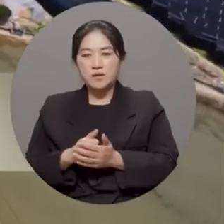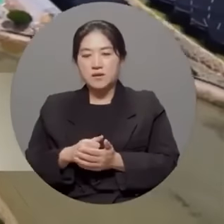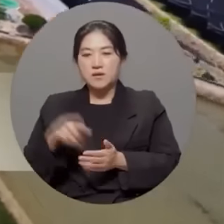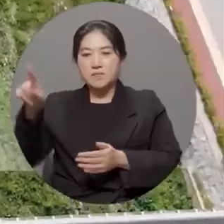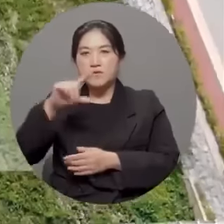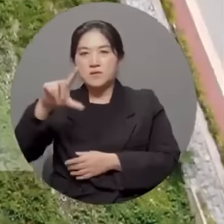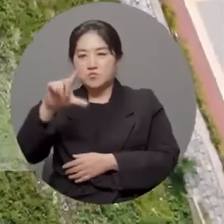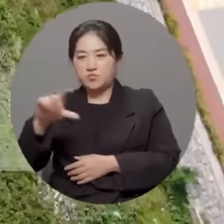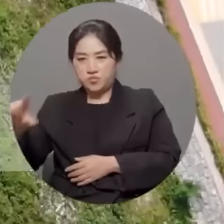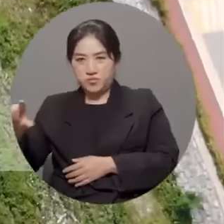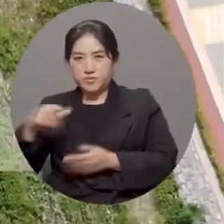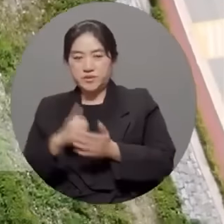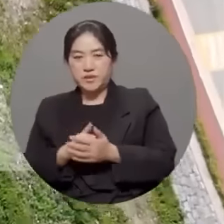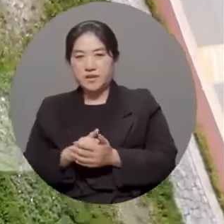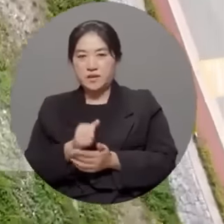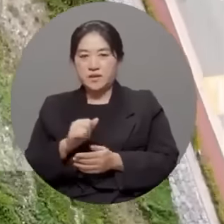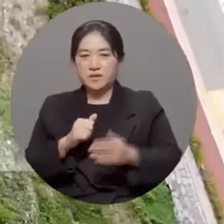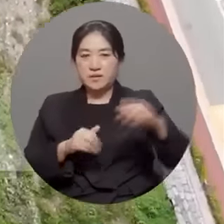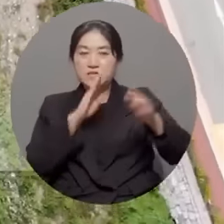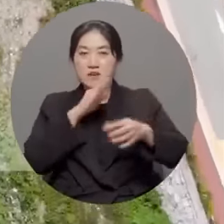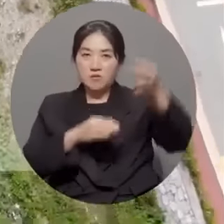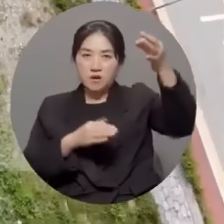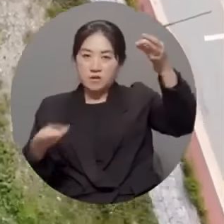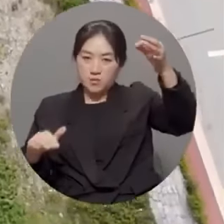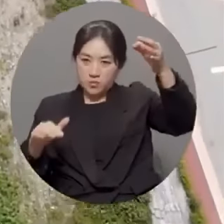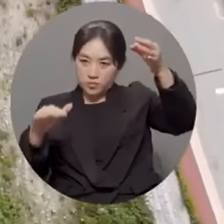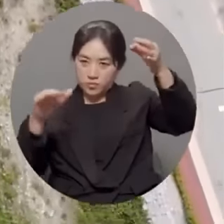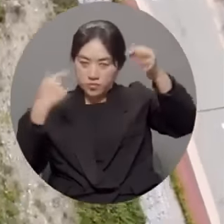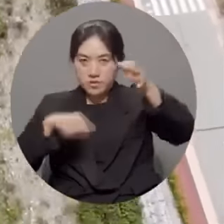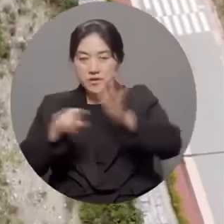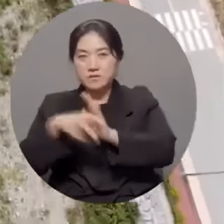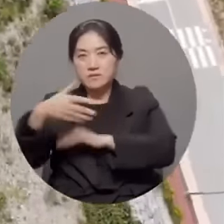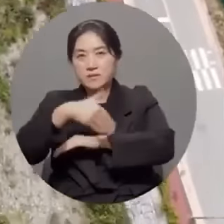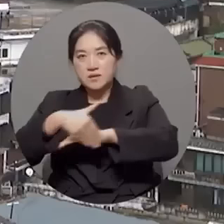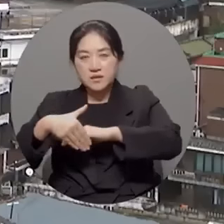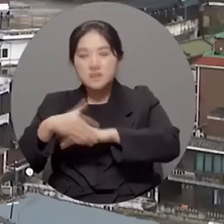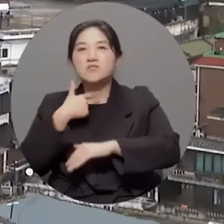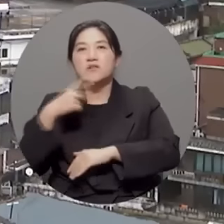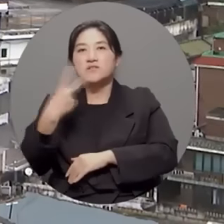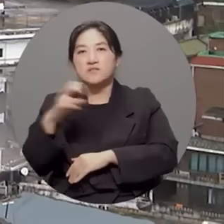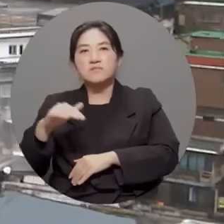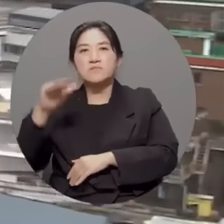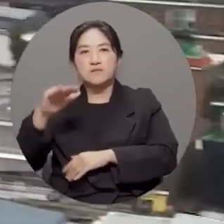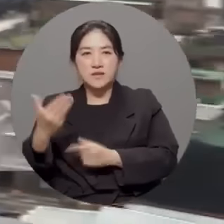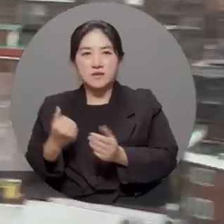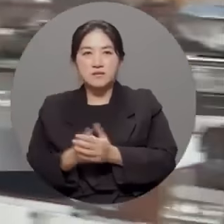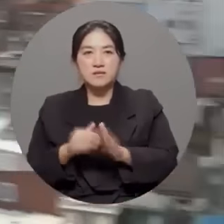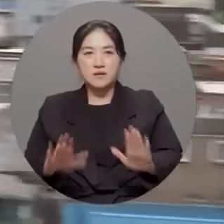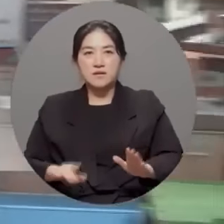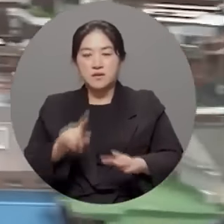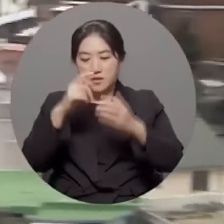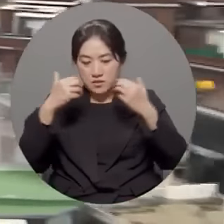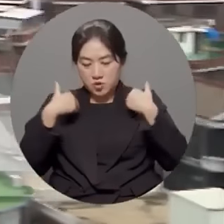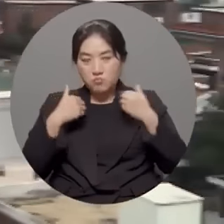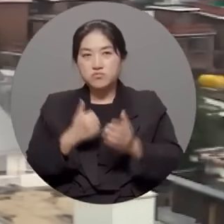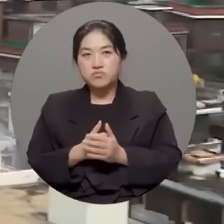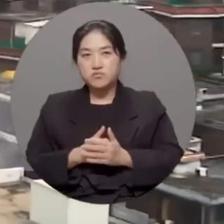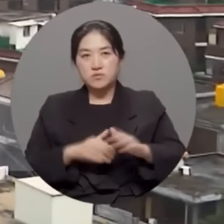낮췄습니다 현실화 계획 수립 이전인 2020년 수준입니다 그러면서 공시가격 현실화 계획을 전면